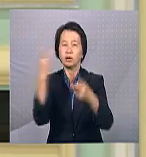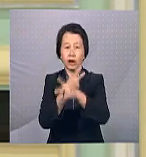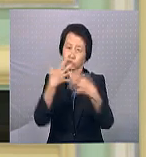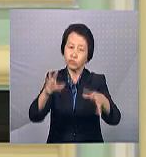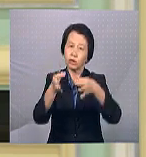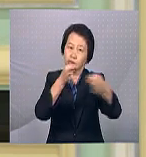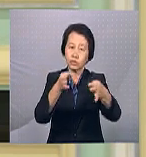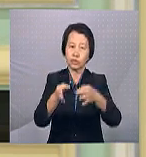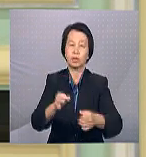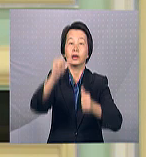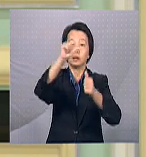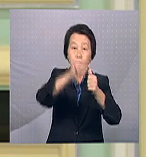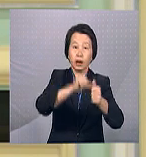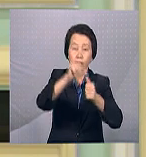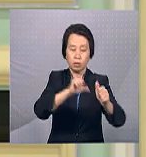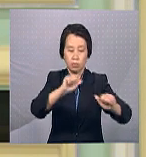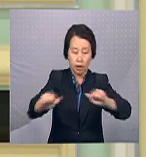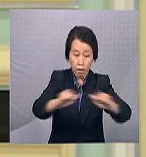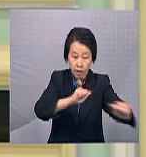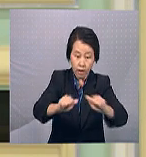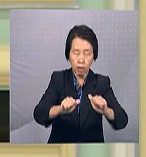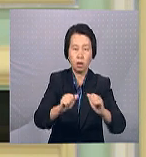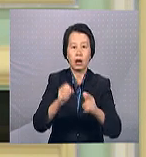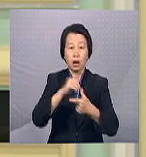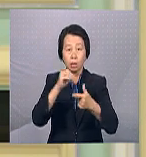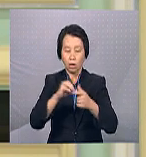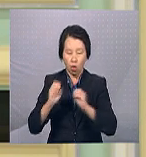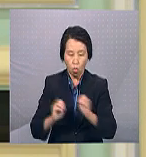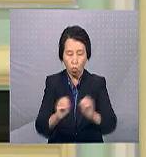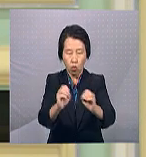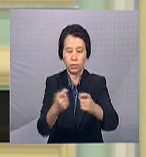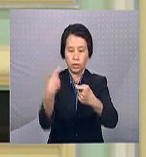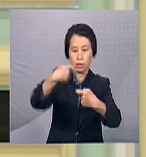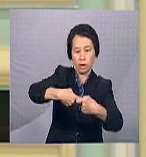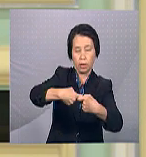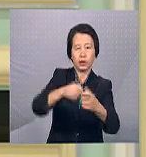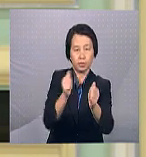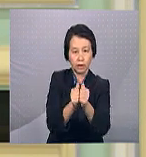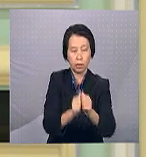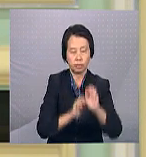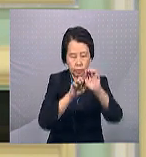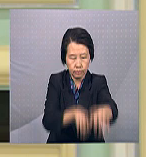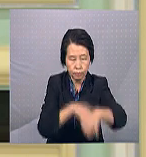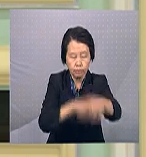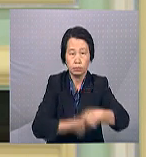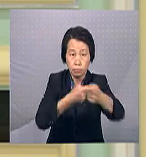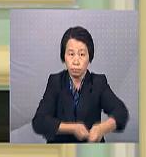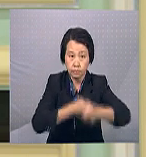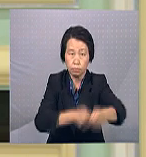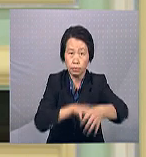bahawa setiap aktiviti dan operasi yang berkaitan dengan sektor pertanian